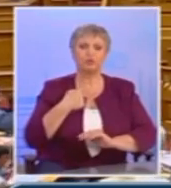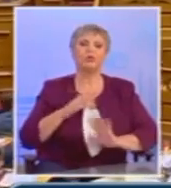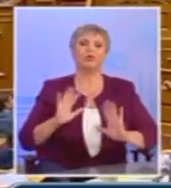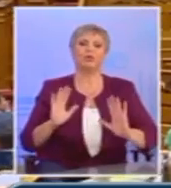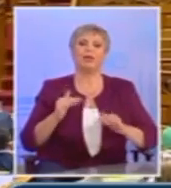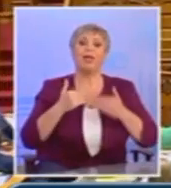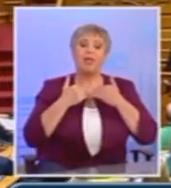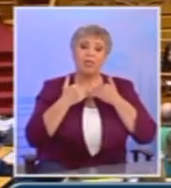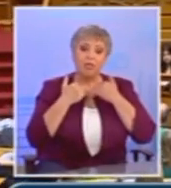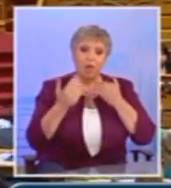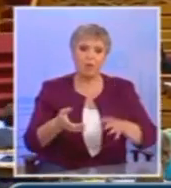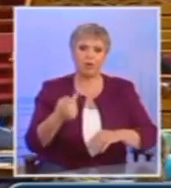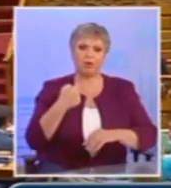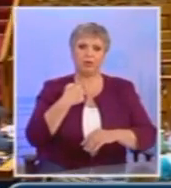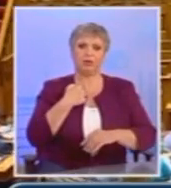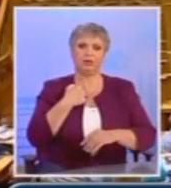Κυρίες και κύριοι συνάδελφοι,